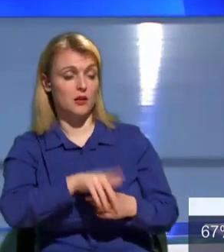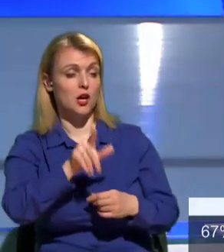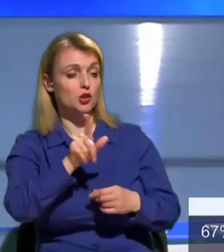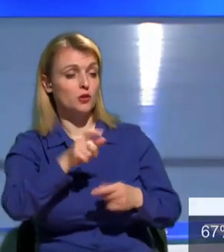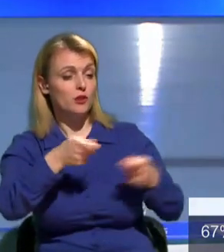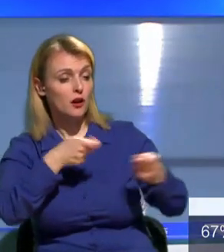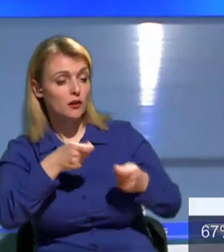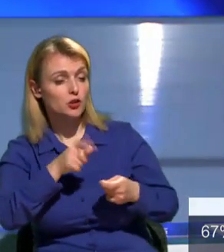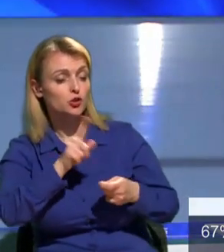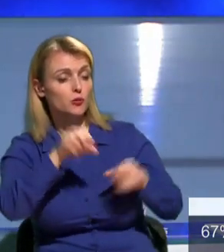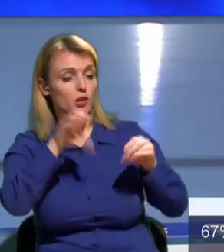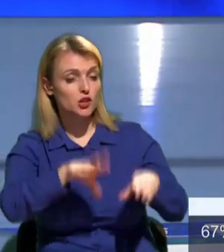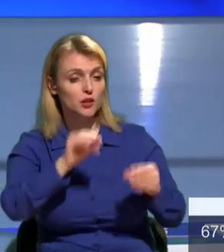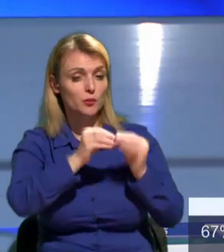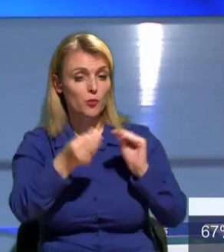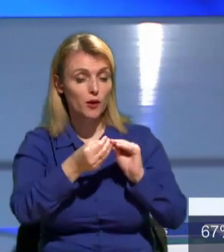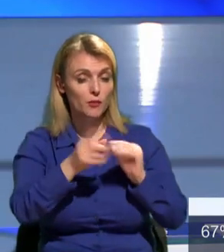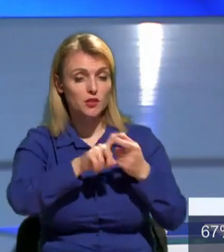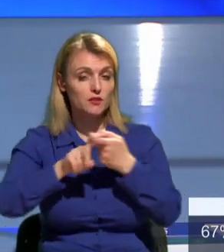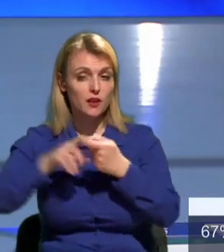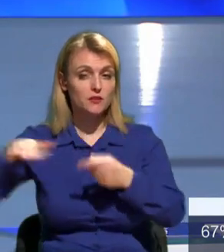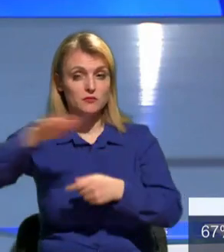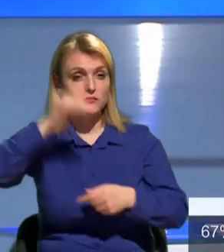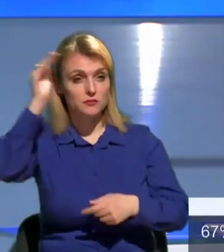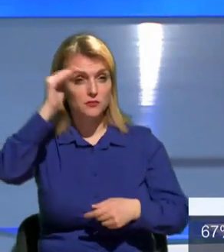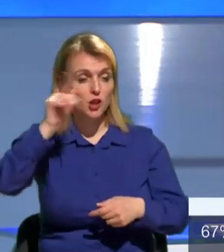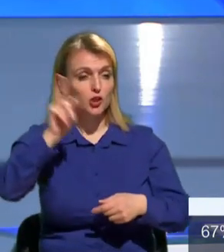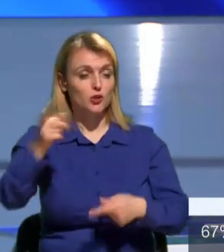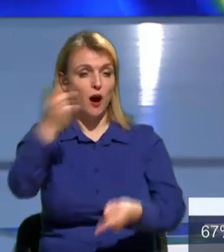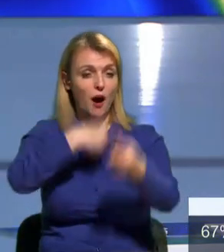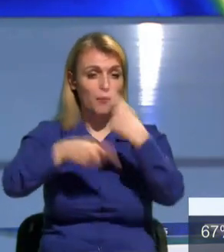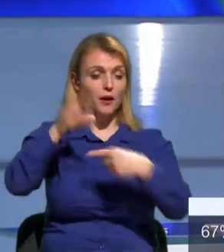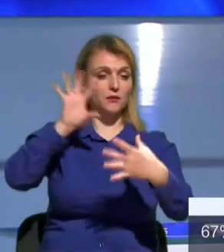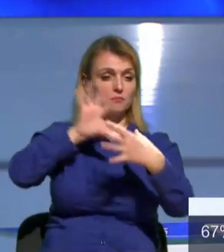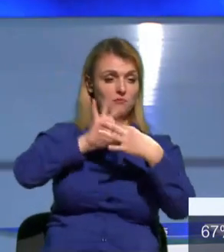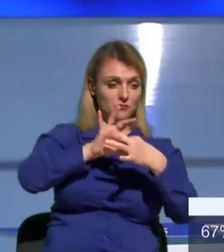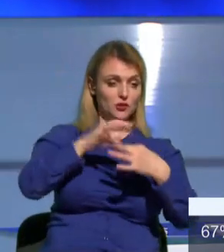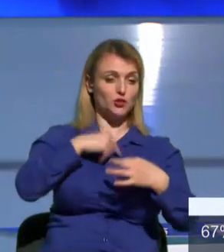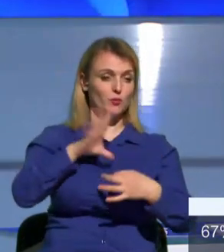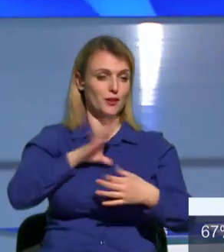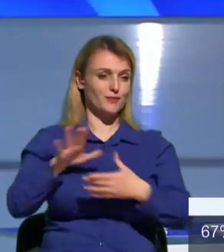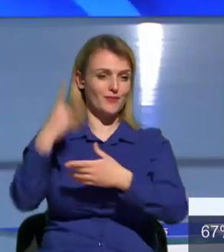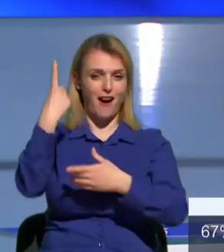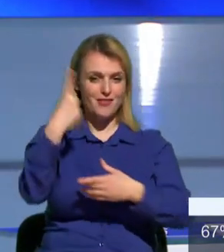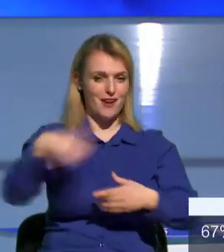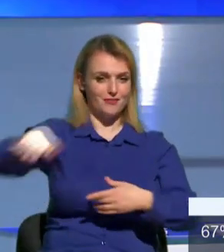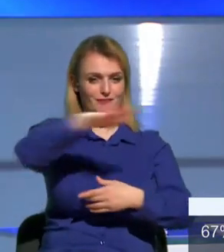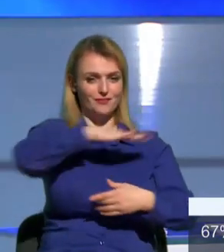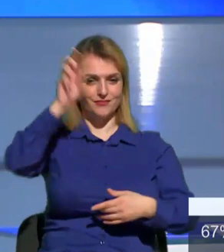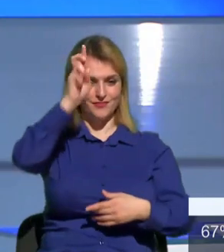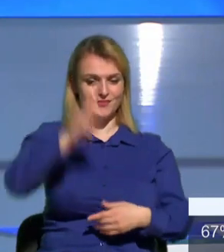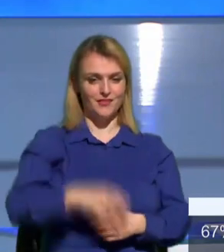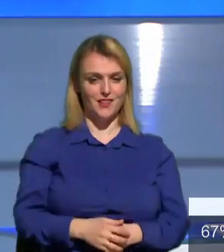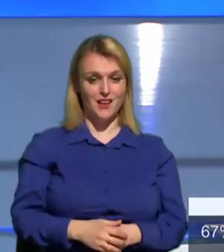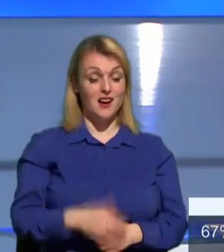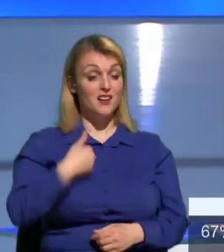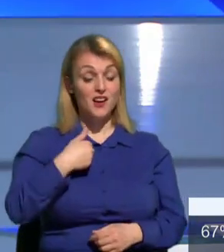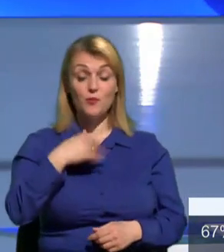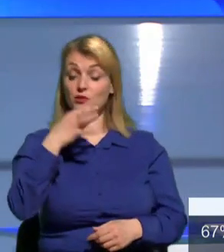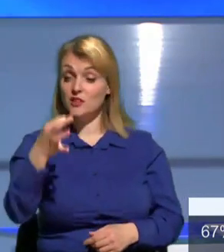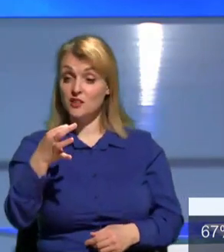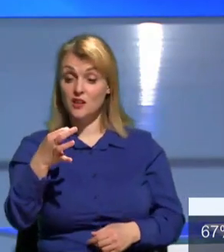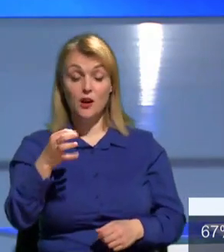problema transnistreană, pentru a reintegra țării? Și eu am răspuns în felul următor: poate fi și 10 mandate să nu reușești, dar poate